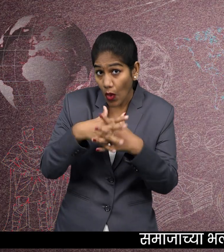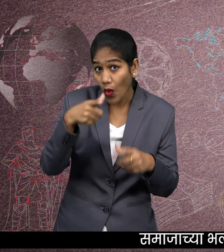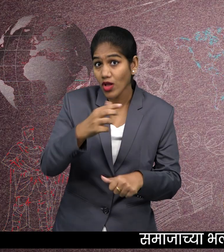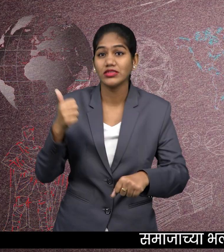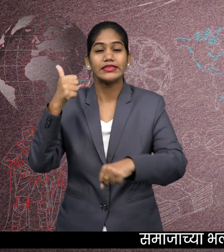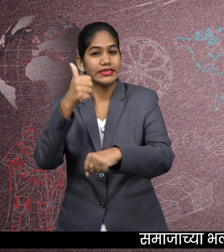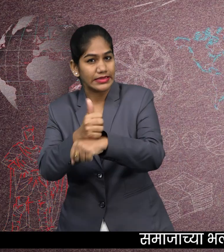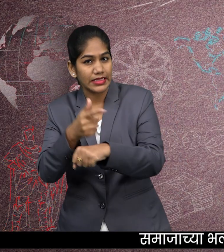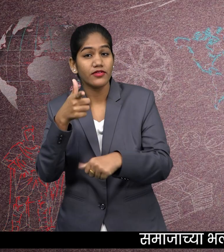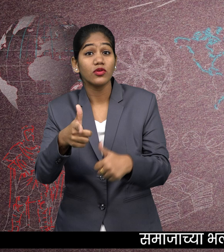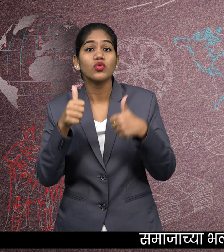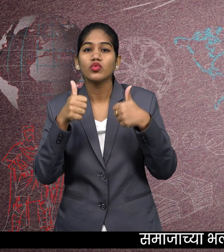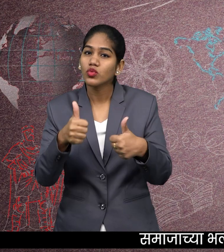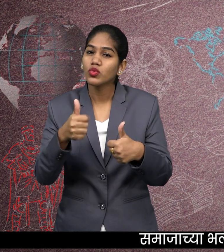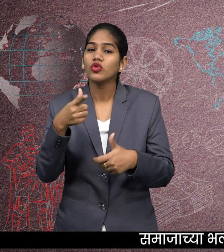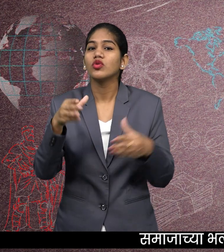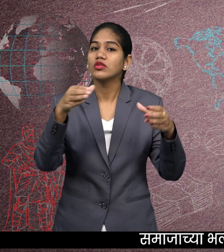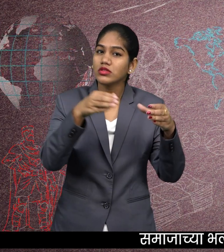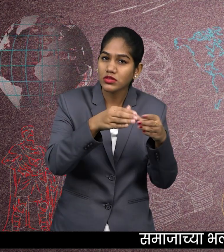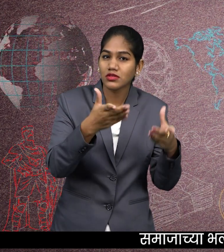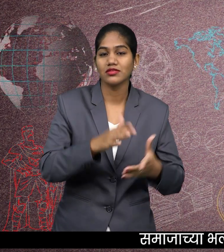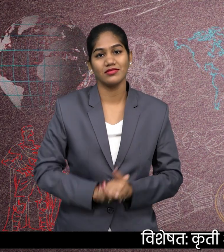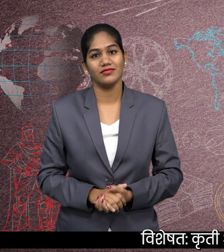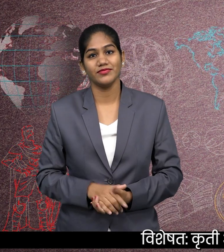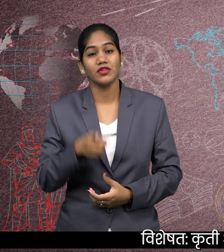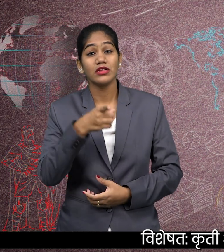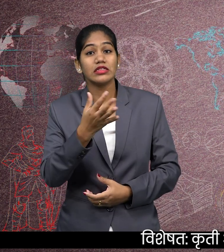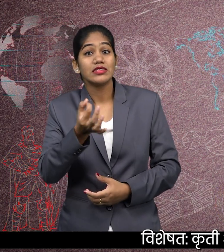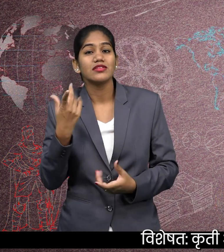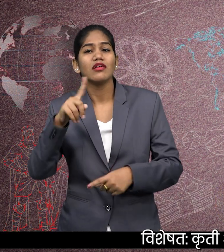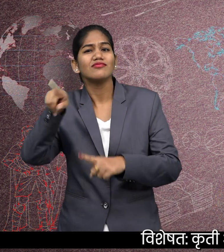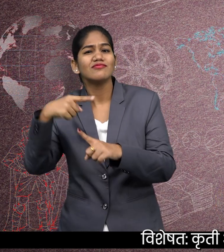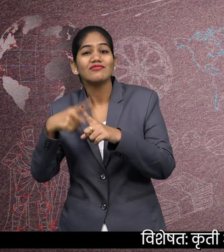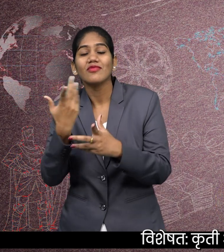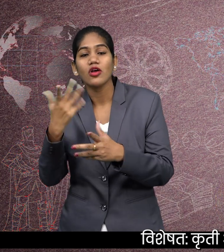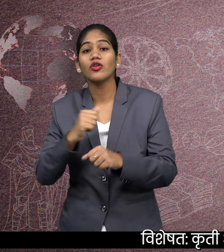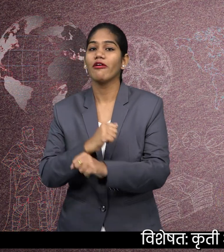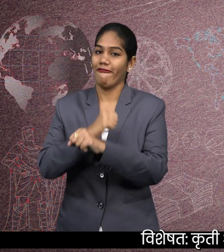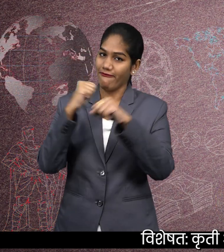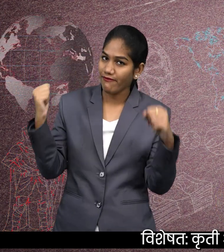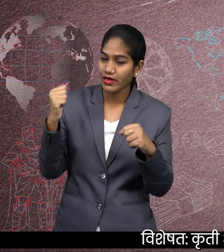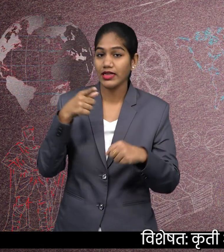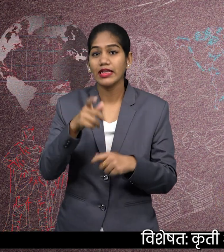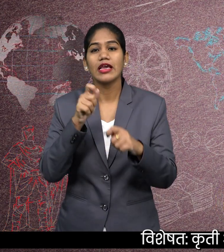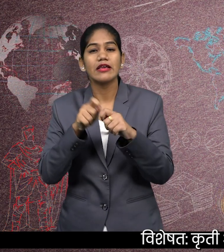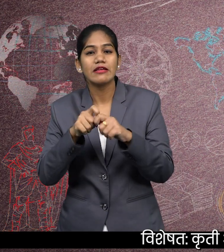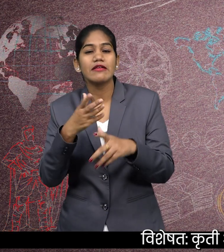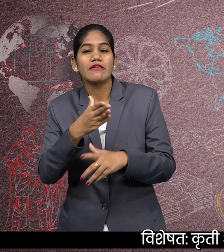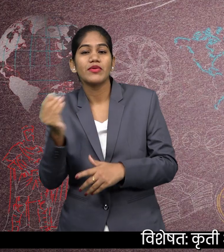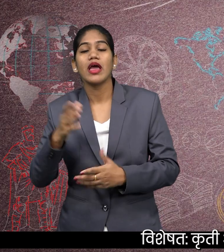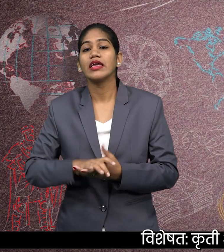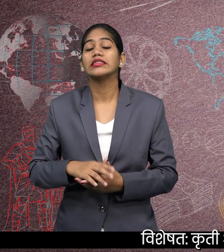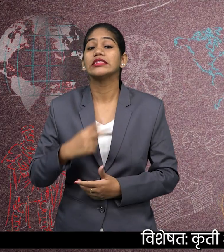समाजाच्या भल्यासाठी स्थापित केलेले फायदे, विशेषतः कृती आणि अभिव्यक्ती स्वातंत्र्याबद्दल.